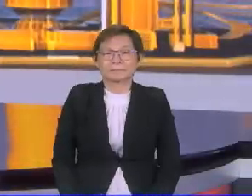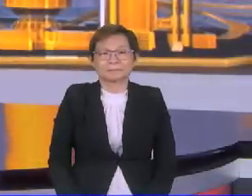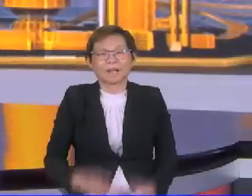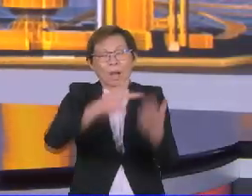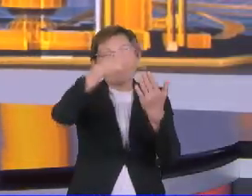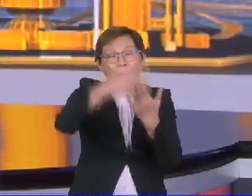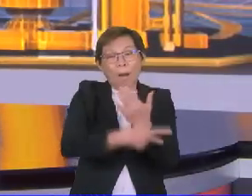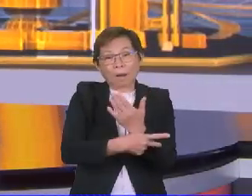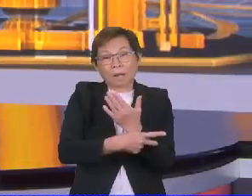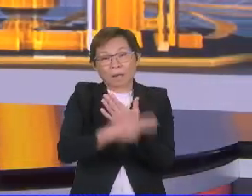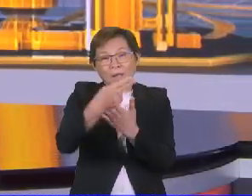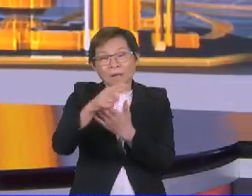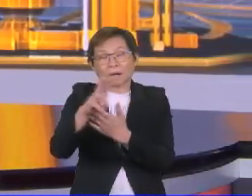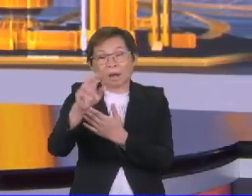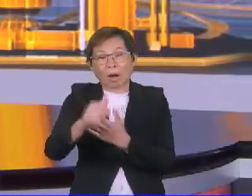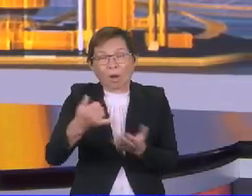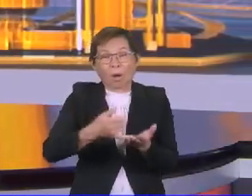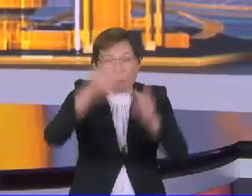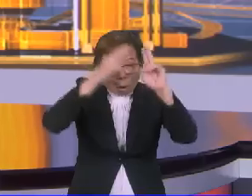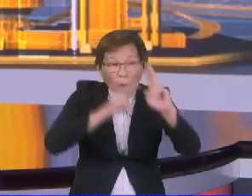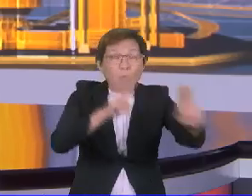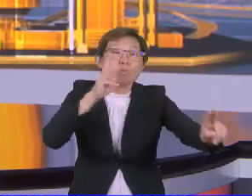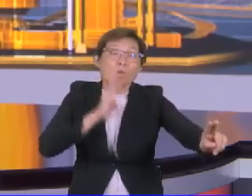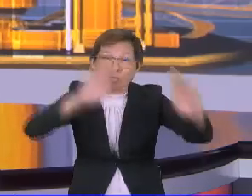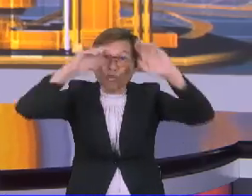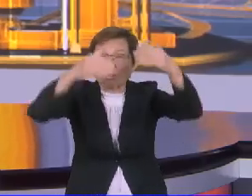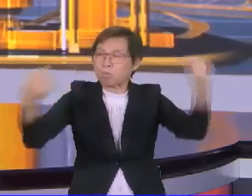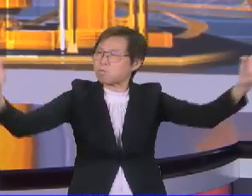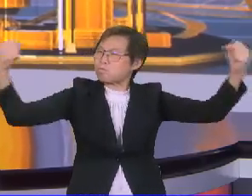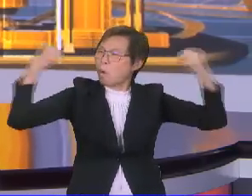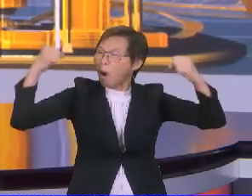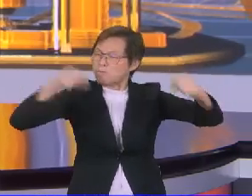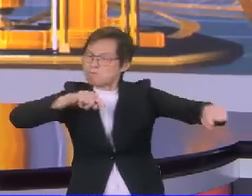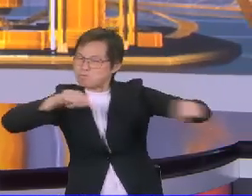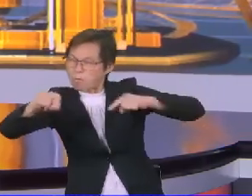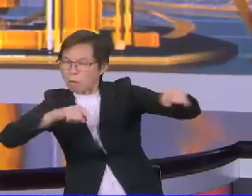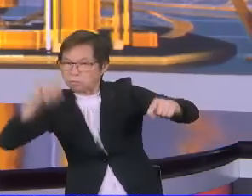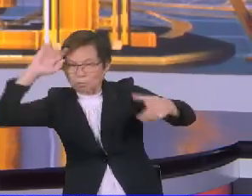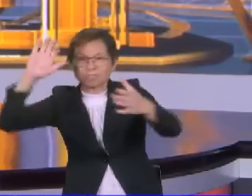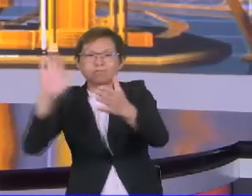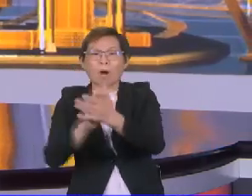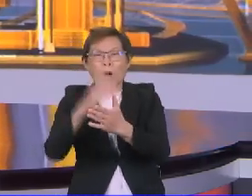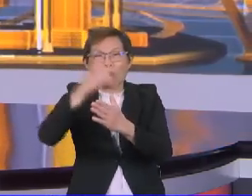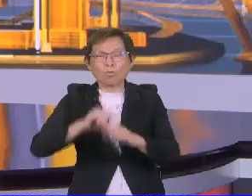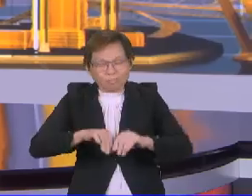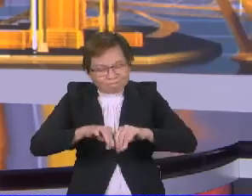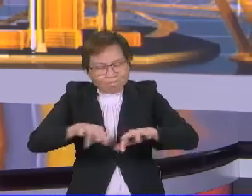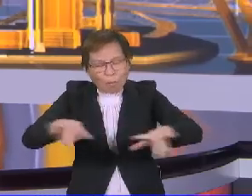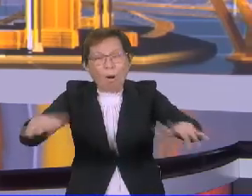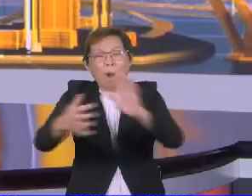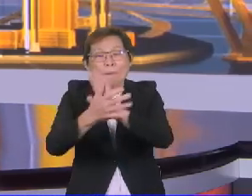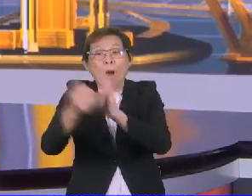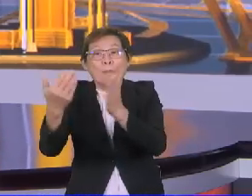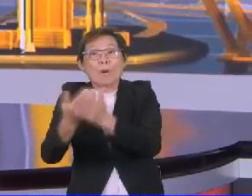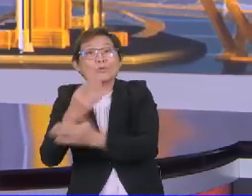program haul memfokuskan Pamekasan daya saing dan keyakinan bagi mengembangkan kemahiran